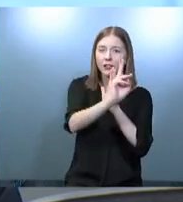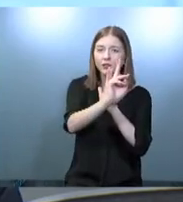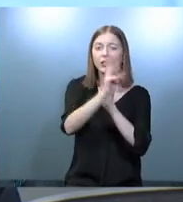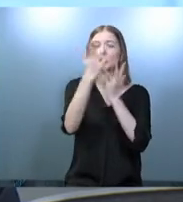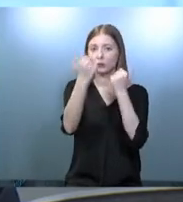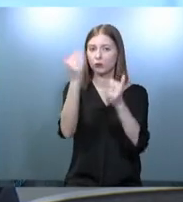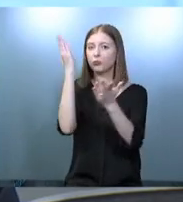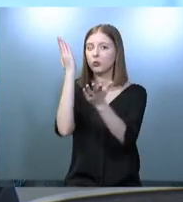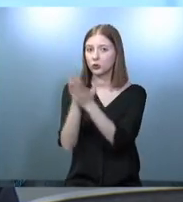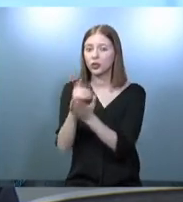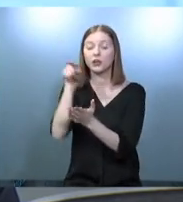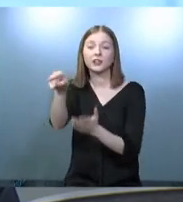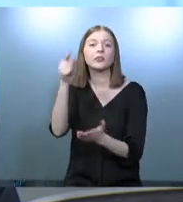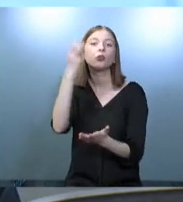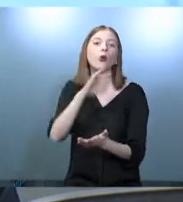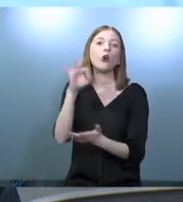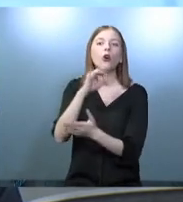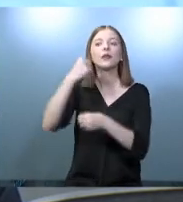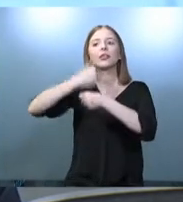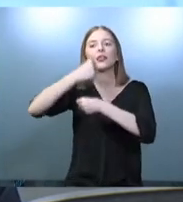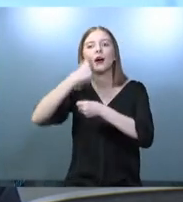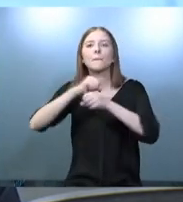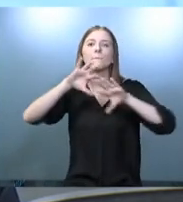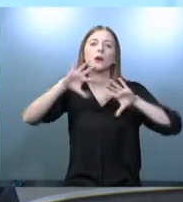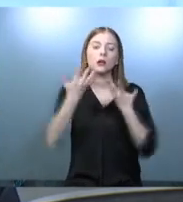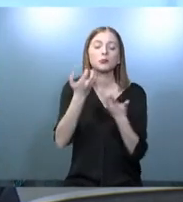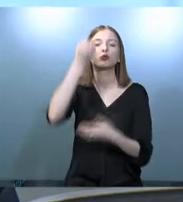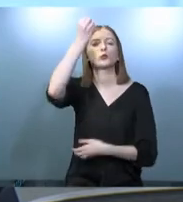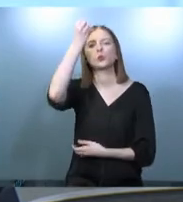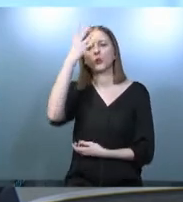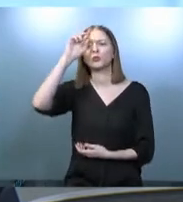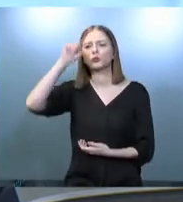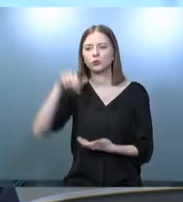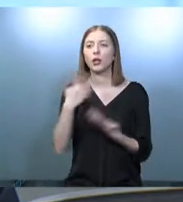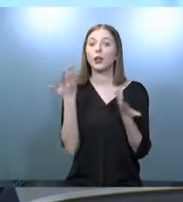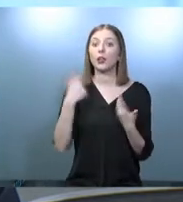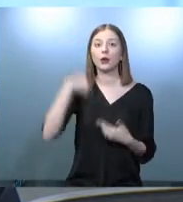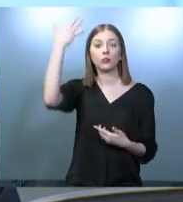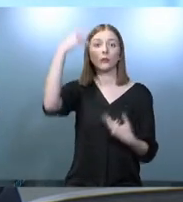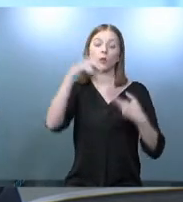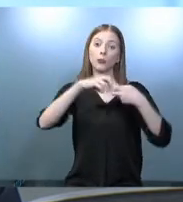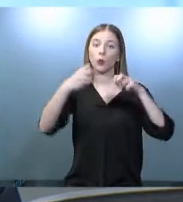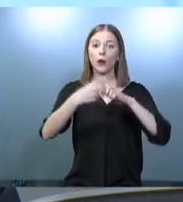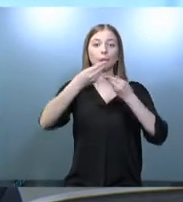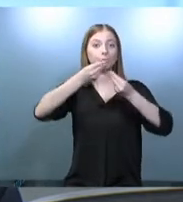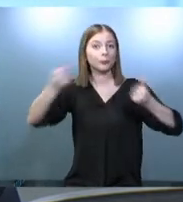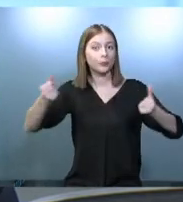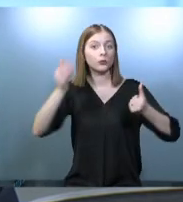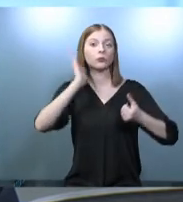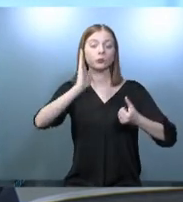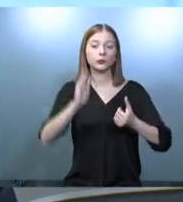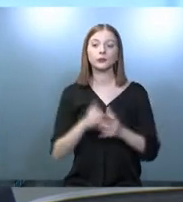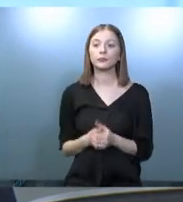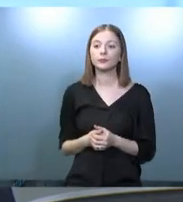kurie tikrai išmano šitą savivaldos darbą. Ir aš manau, kad mes tikrai spręsim šitas problemas. Mes neiname